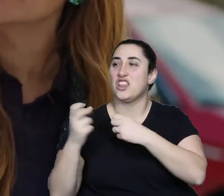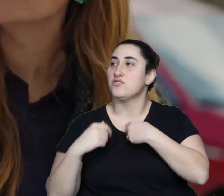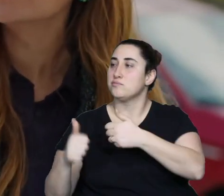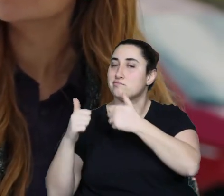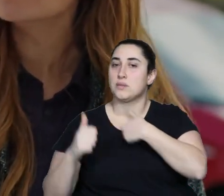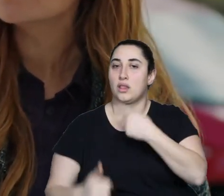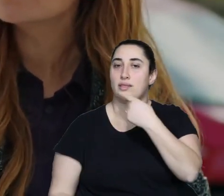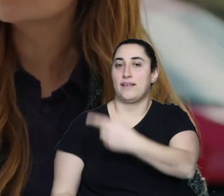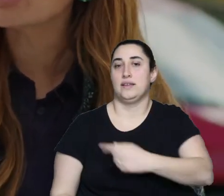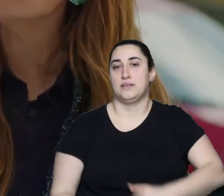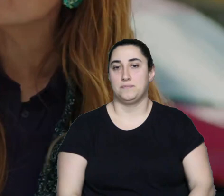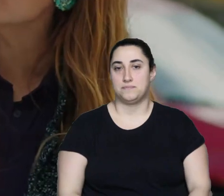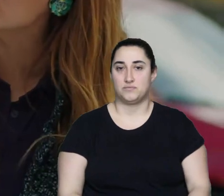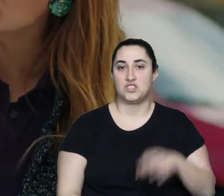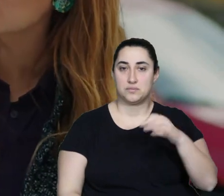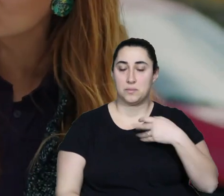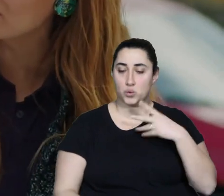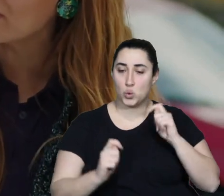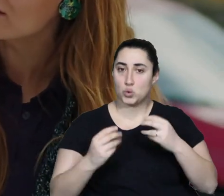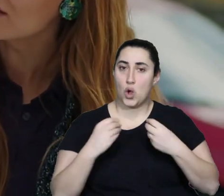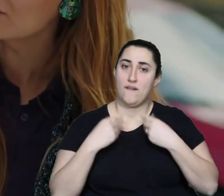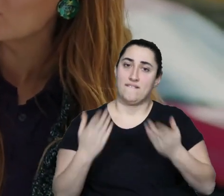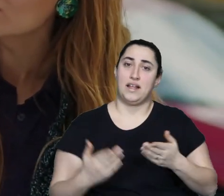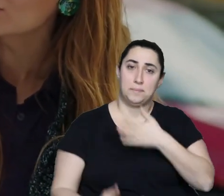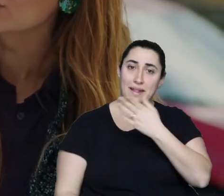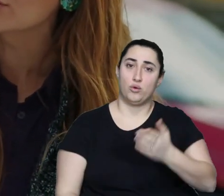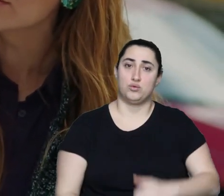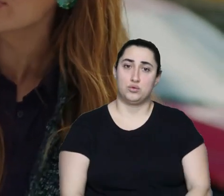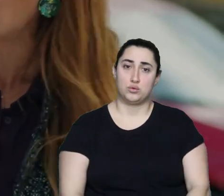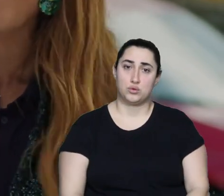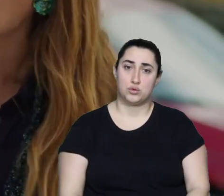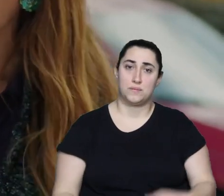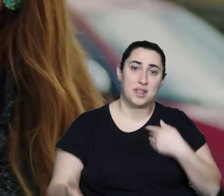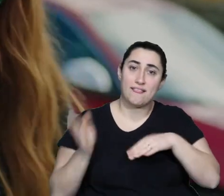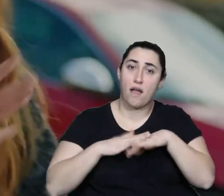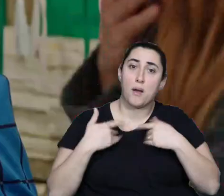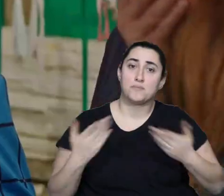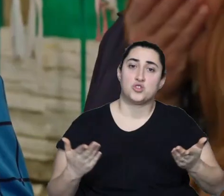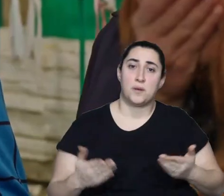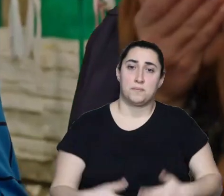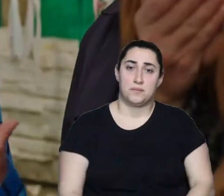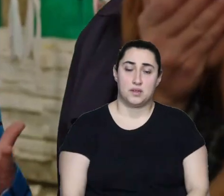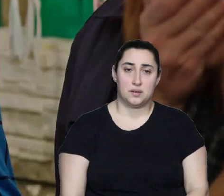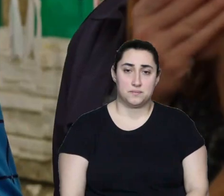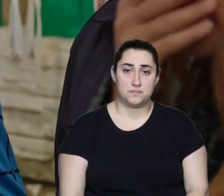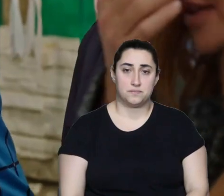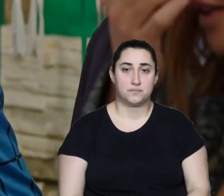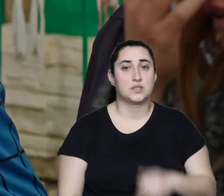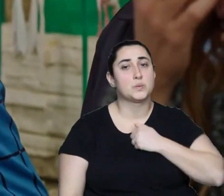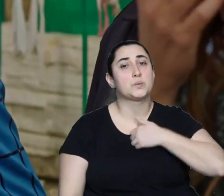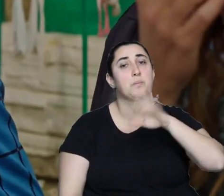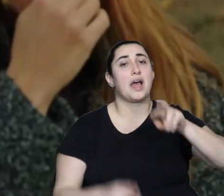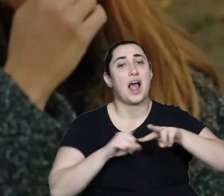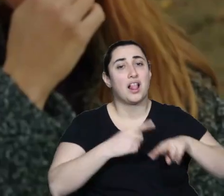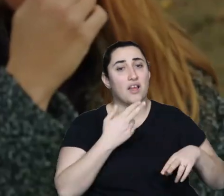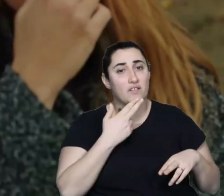tamam dedim. Şu anda beni ne kadar zor durumda bıraktığınızı biliyor musunuz? Ne yapacağım ben ya? Ya üzülmeyin